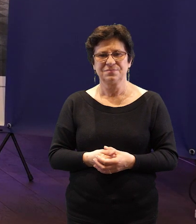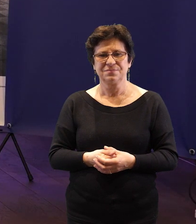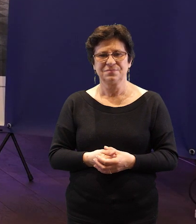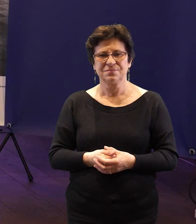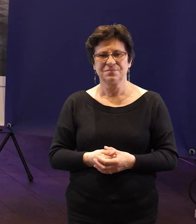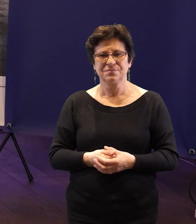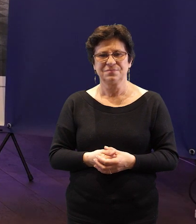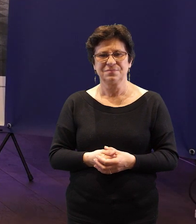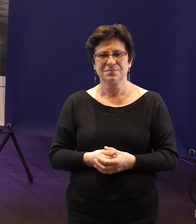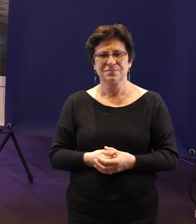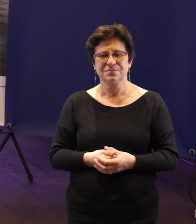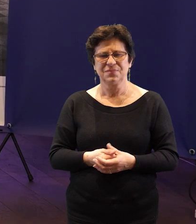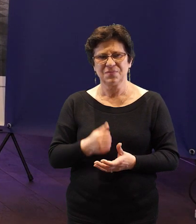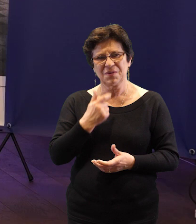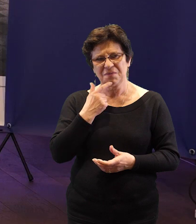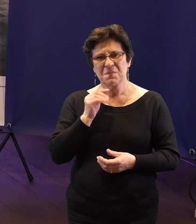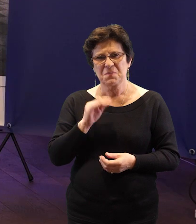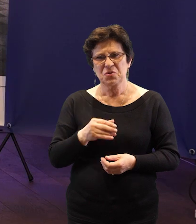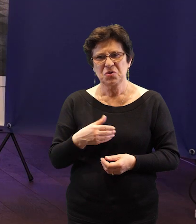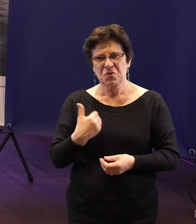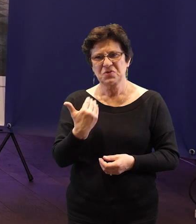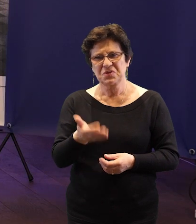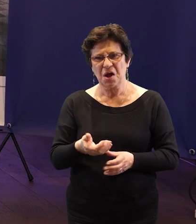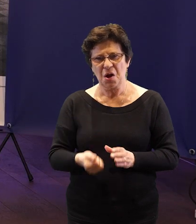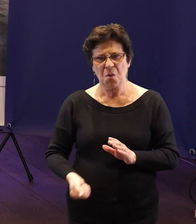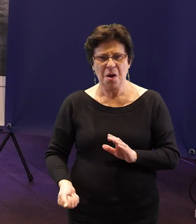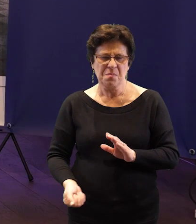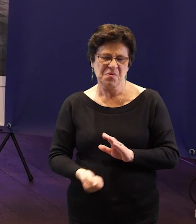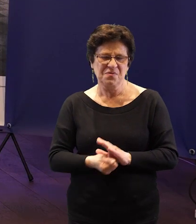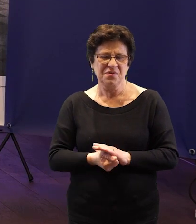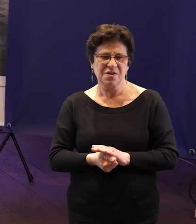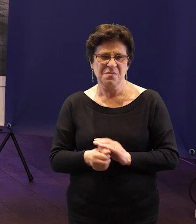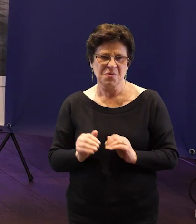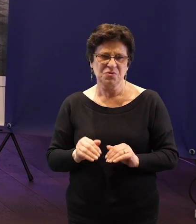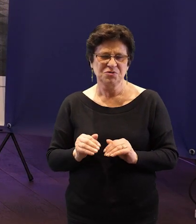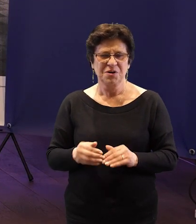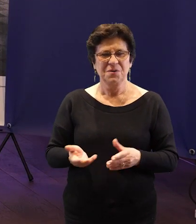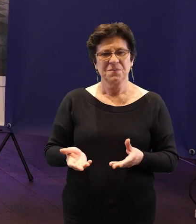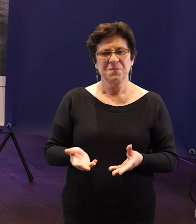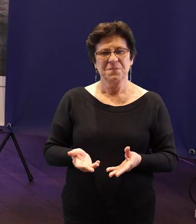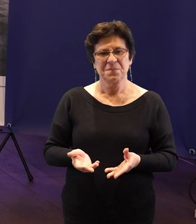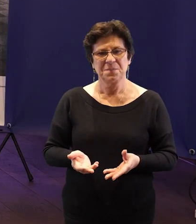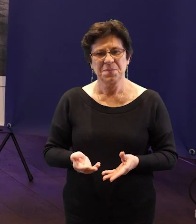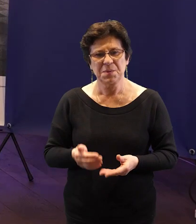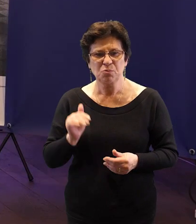Z pieniążkami być może poniekąd tak, no bo jak nie wiadomo, o co chodzi, to chodzi o pieniądze.